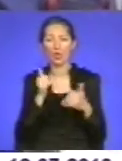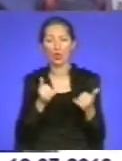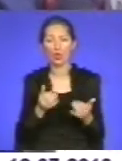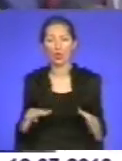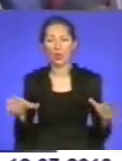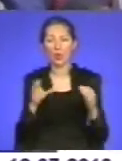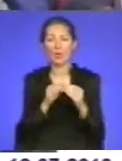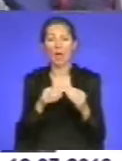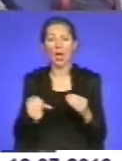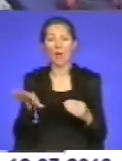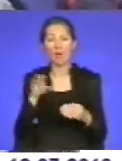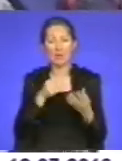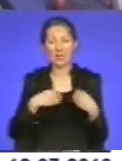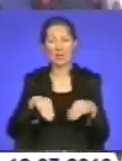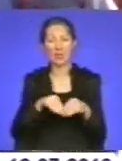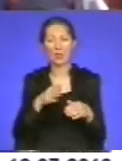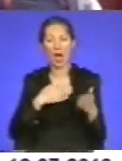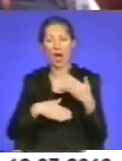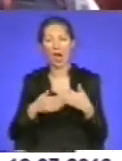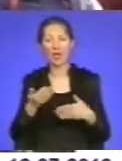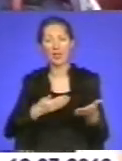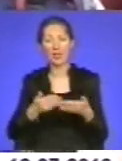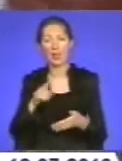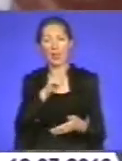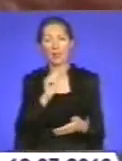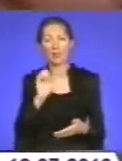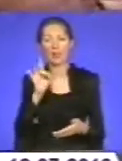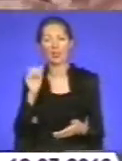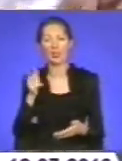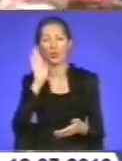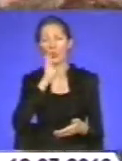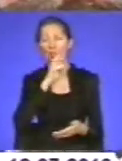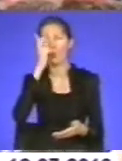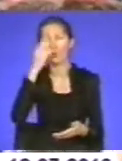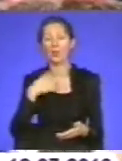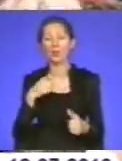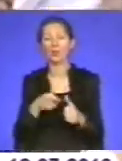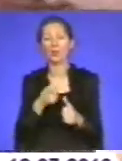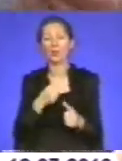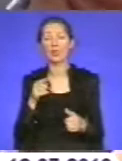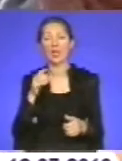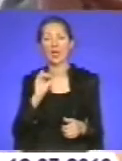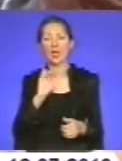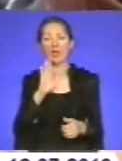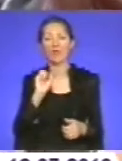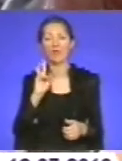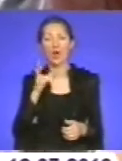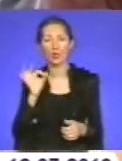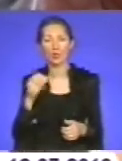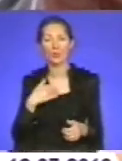наша йдемо в Зарваницю до Матінки Божої. Мене звати Іванко. Наша парафія – церква